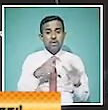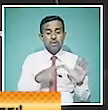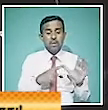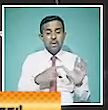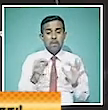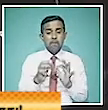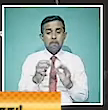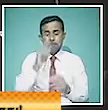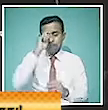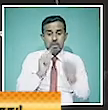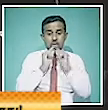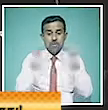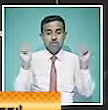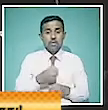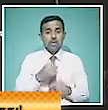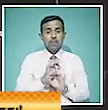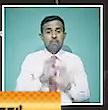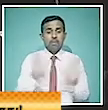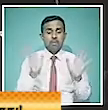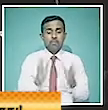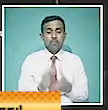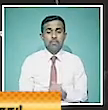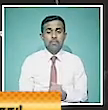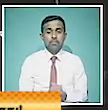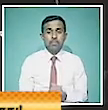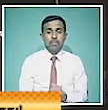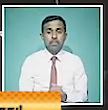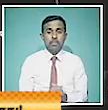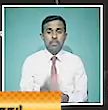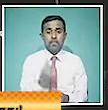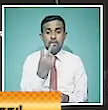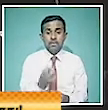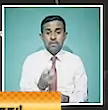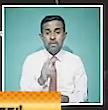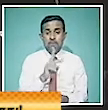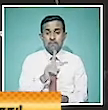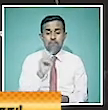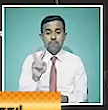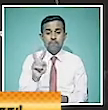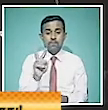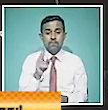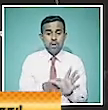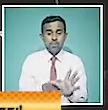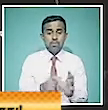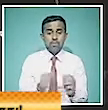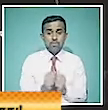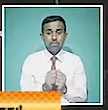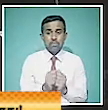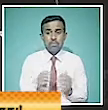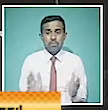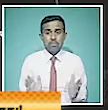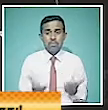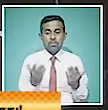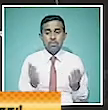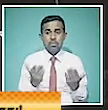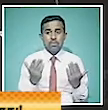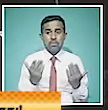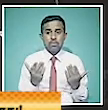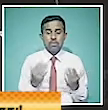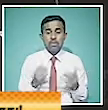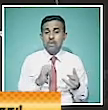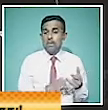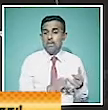கெசட் நோட்டிபிகேஷன் வெளியானது. ஒன்று 2022 ஆண்டில் அமல்படுத்தப்படும்படி சாய்ந்தமருதுக்கு தனி பிரதேச